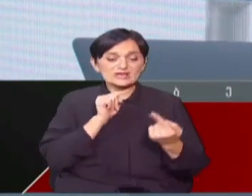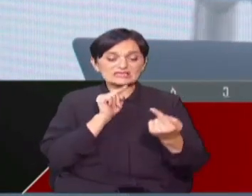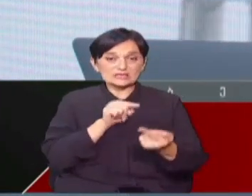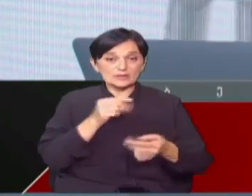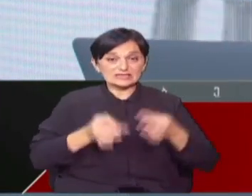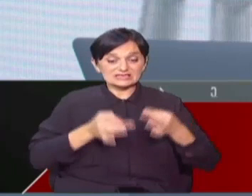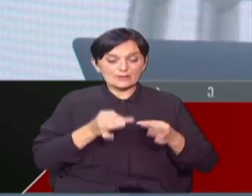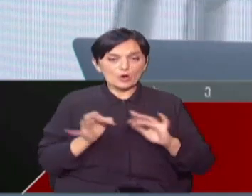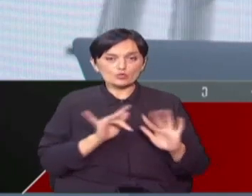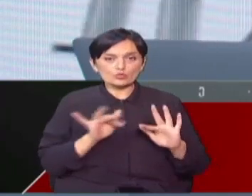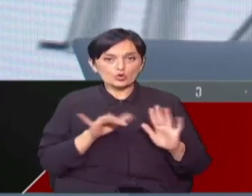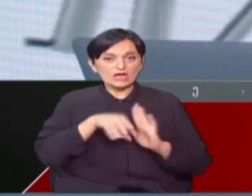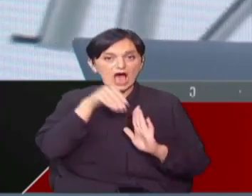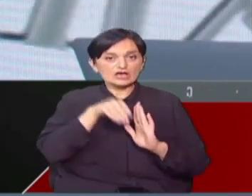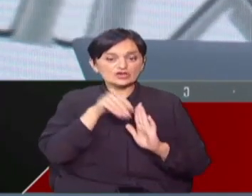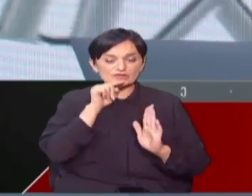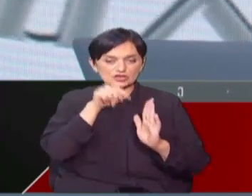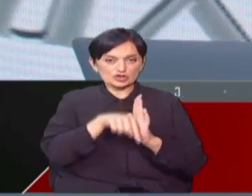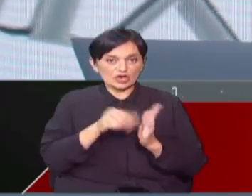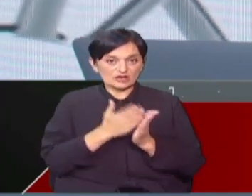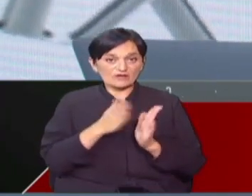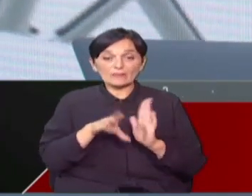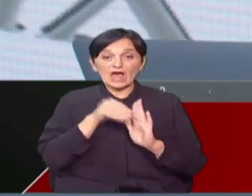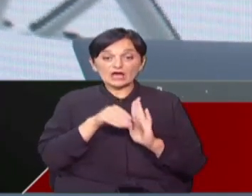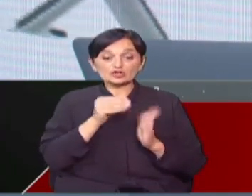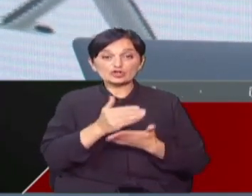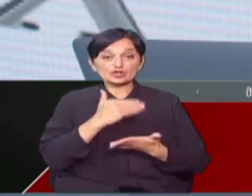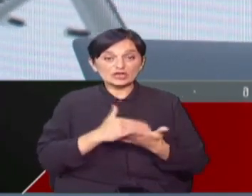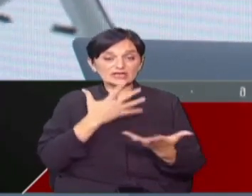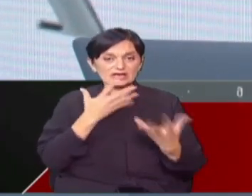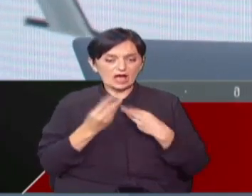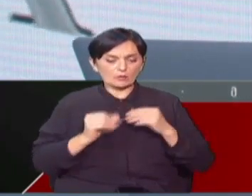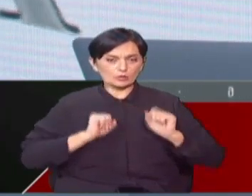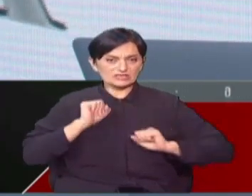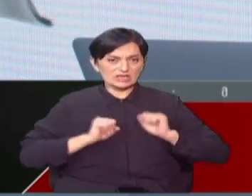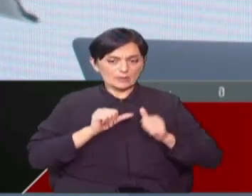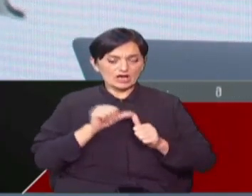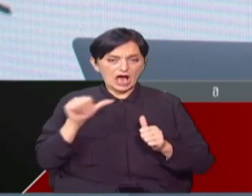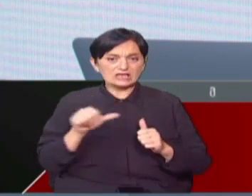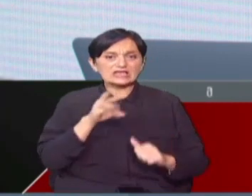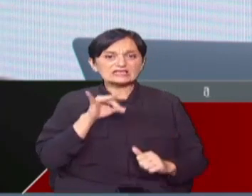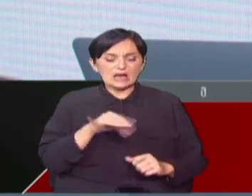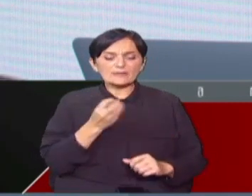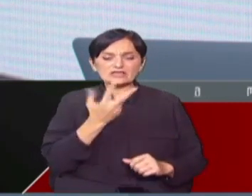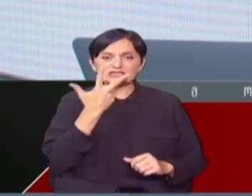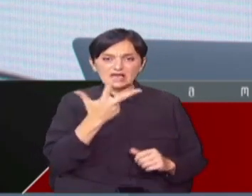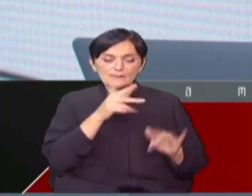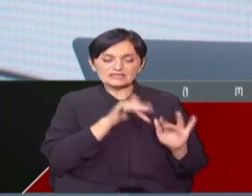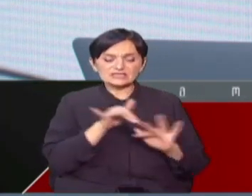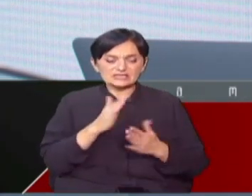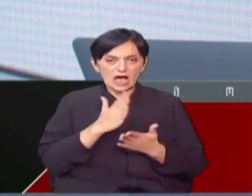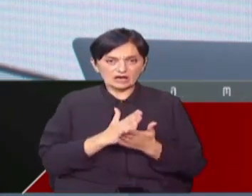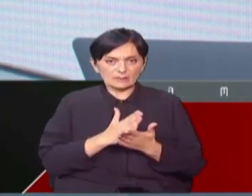მიმდინარე სასამართლო პროცესები არჩევნებში ჩარევა. არჩევნების შედეგების გაყალბების მცდელობის გარდა ტრამპს ბრალი კიდევ სამ საქმეზე